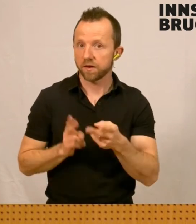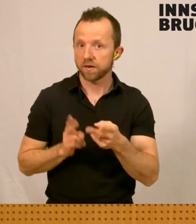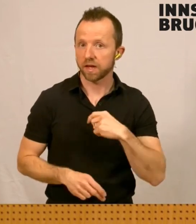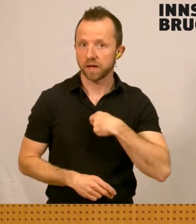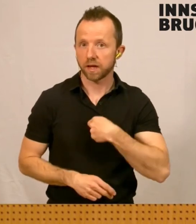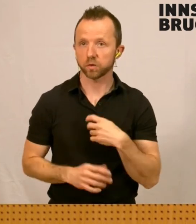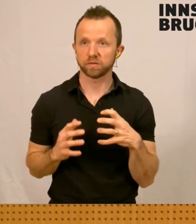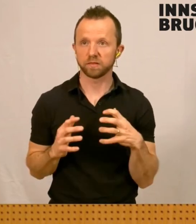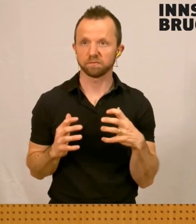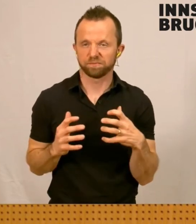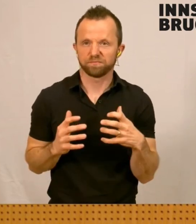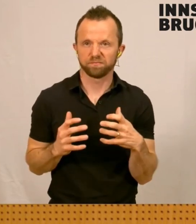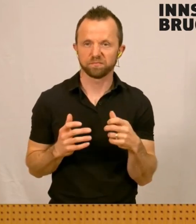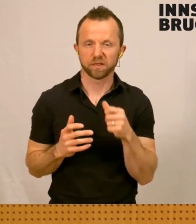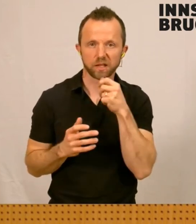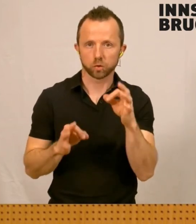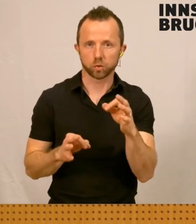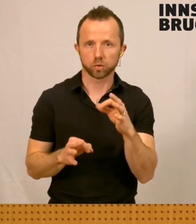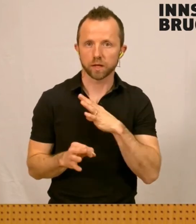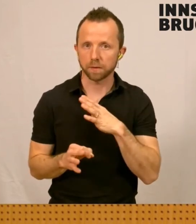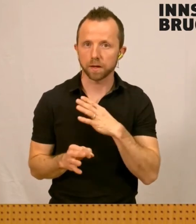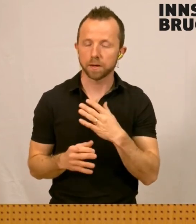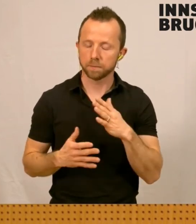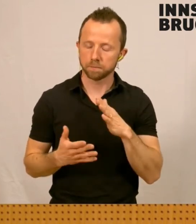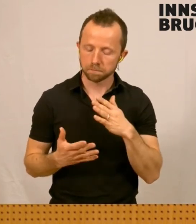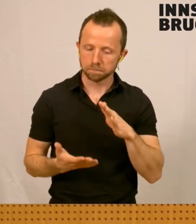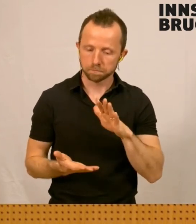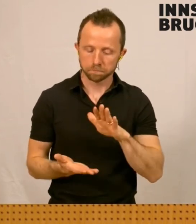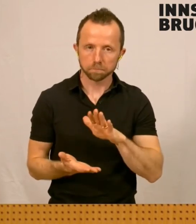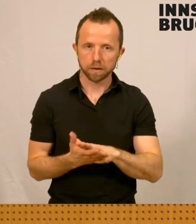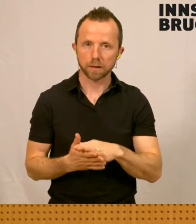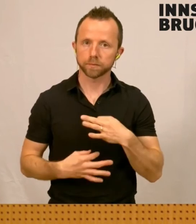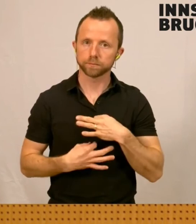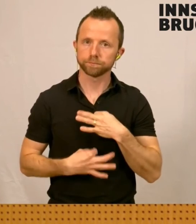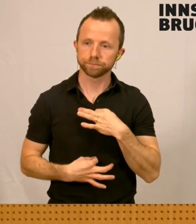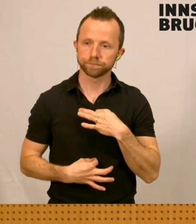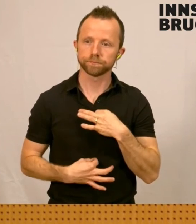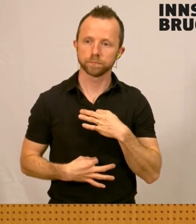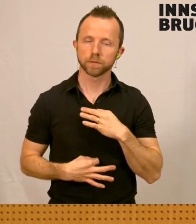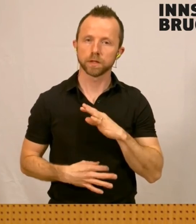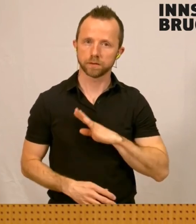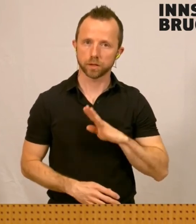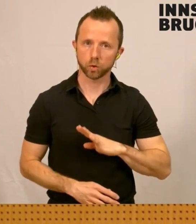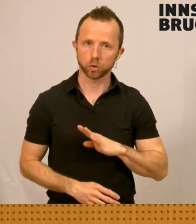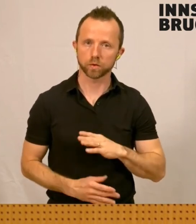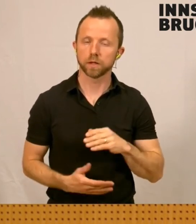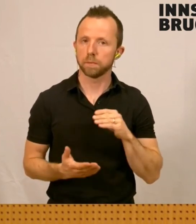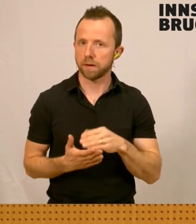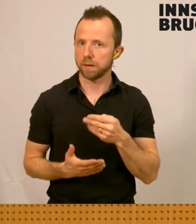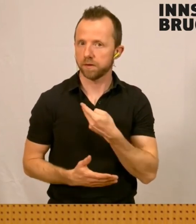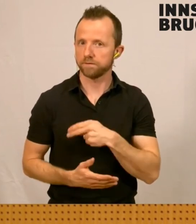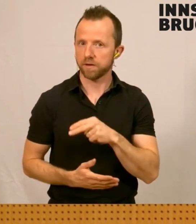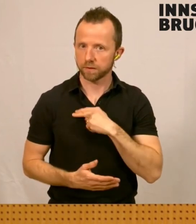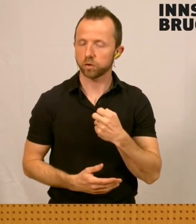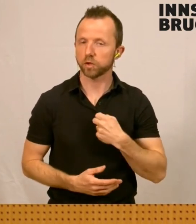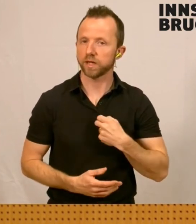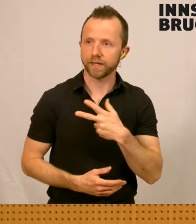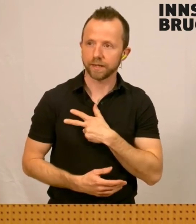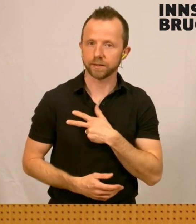spröde, aber dafür bleiben wir seriös, dafür bleiben wir bei Verantwortung, Realität